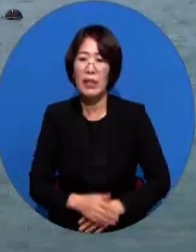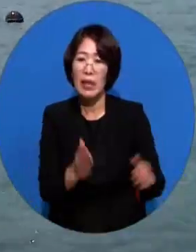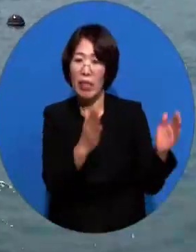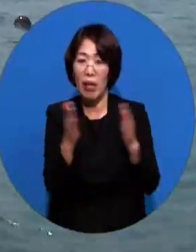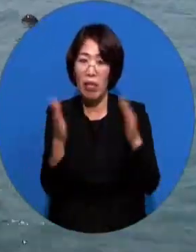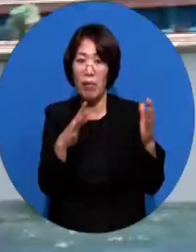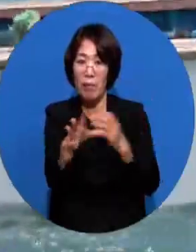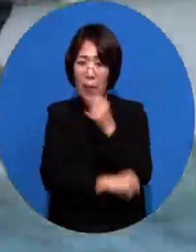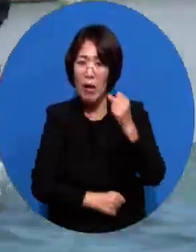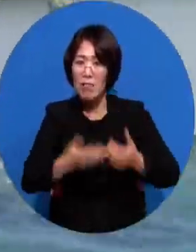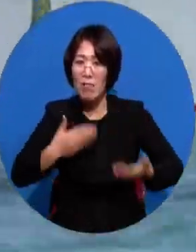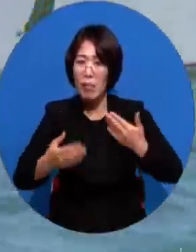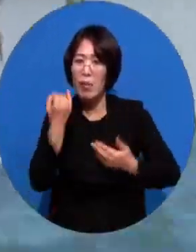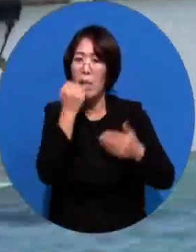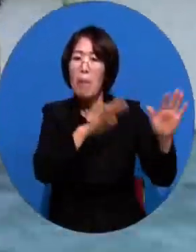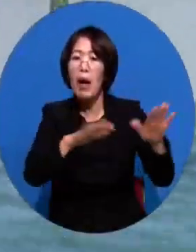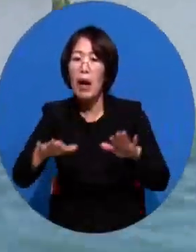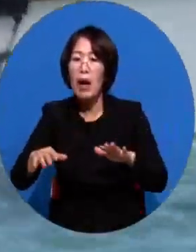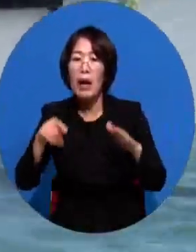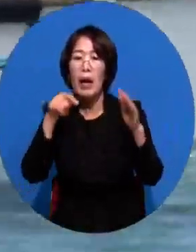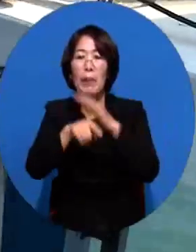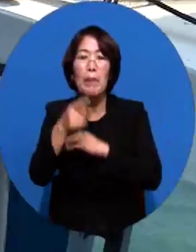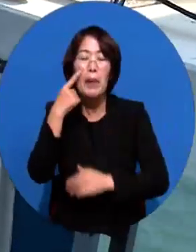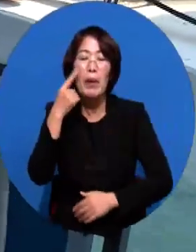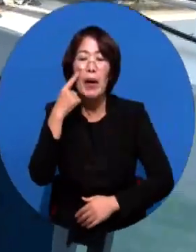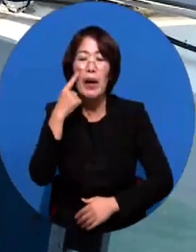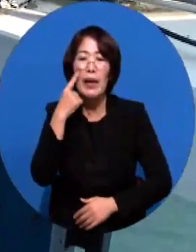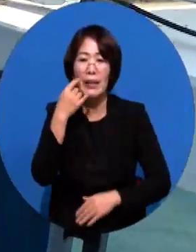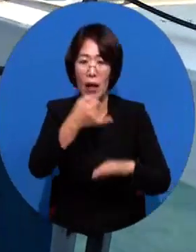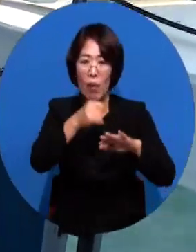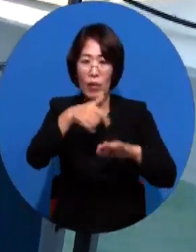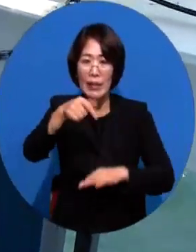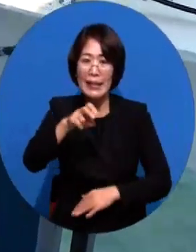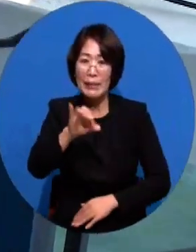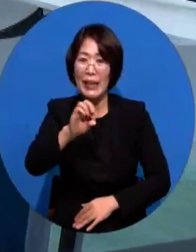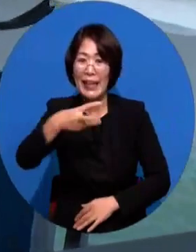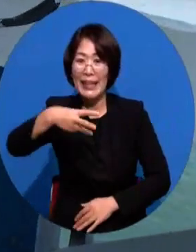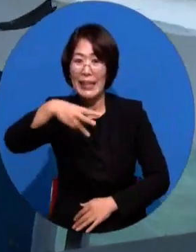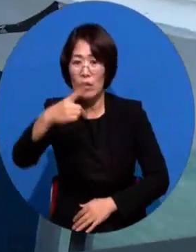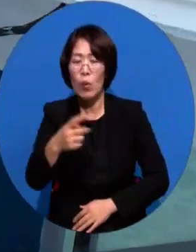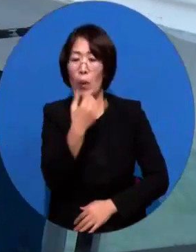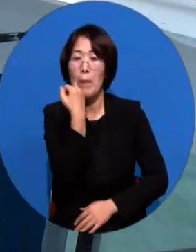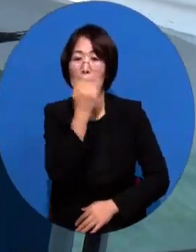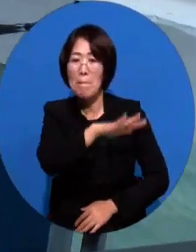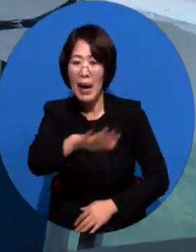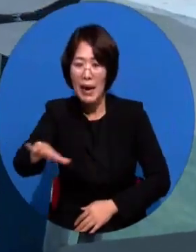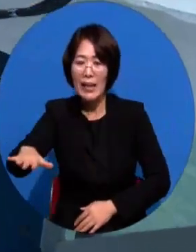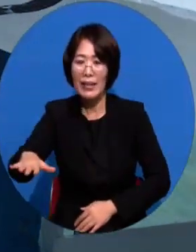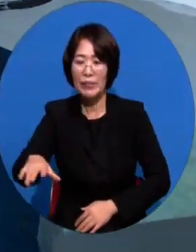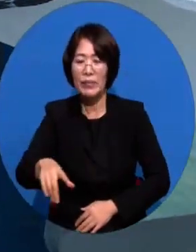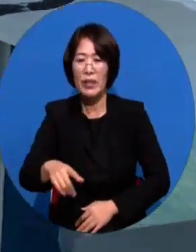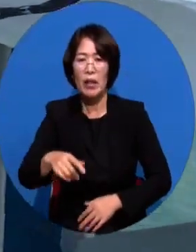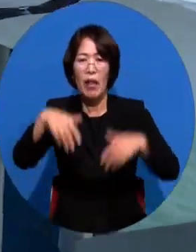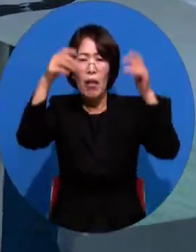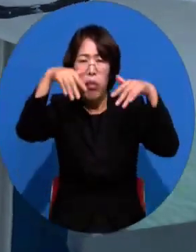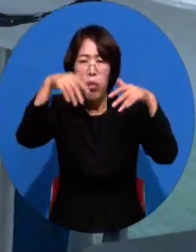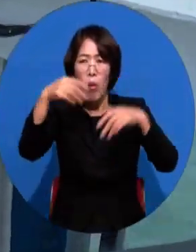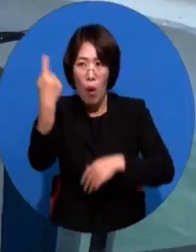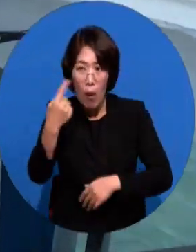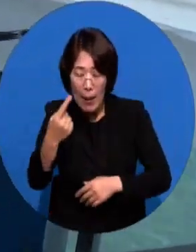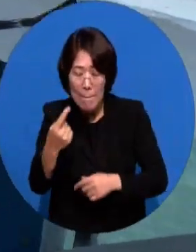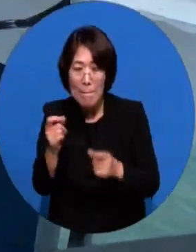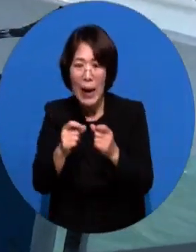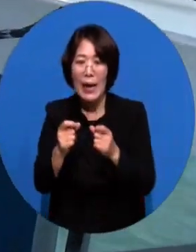다시마 채취가 한창인 바다로 나가봤습니다. 완도군 금일도 해상의 다시마 양식어장입니다. 장마철을 앞두고